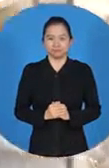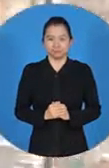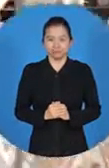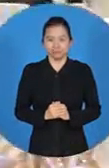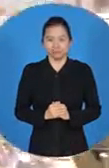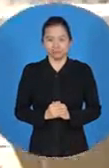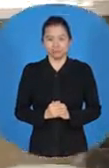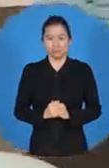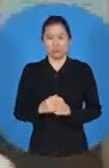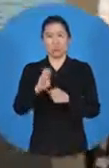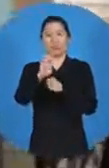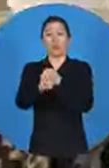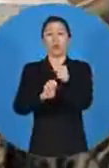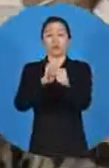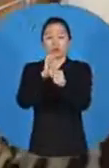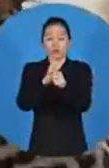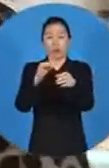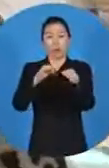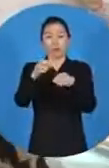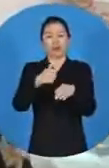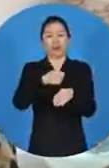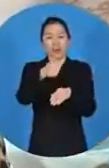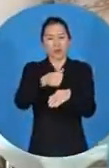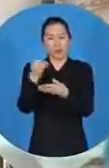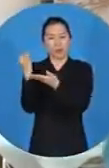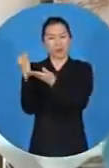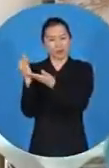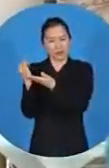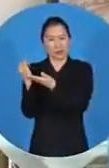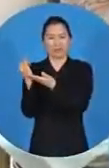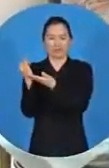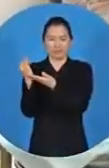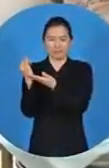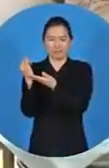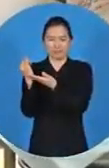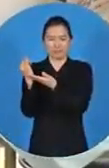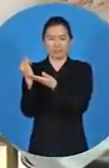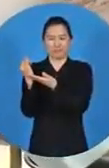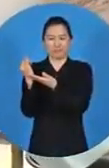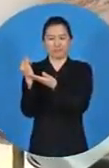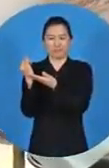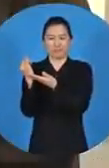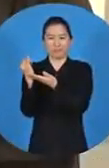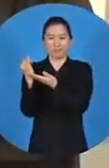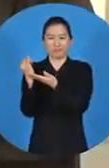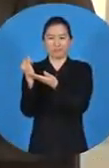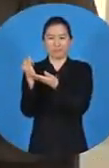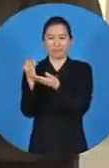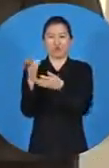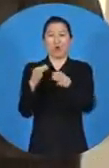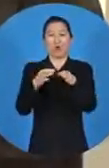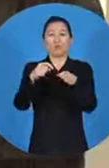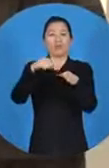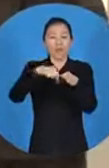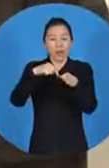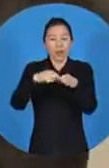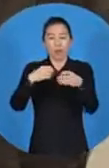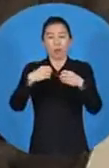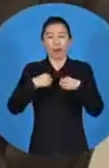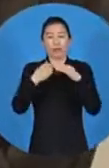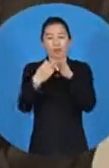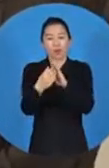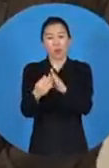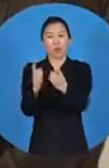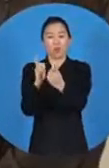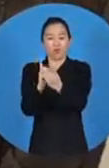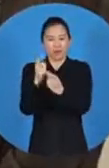その対応に40年通う常連のお客さんは、 感染症対策こちらのお店しっかり